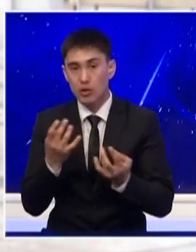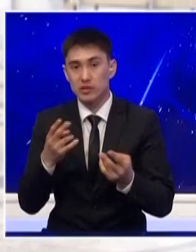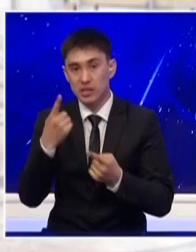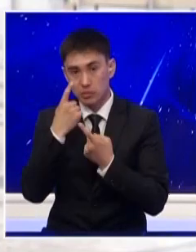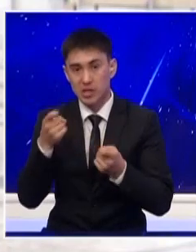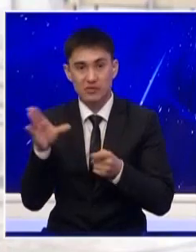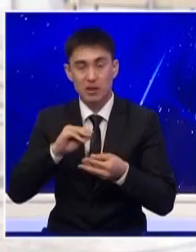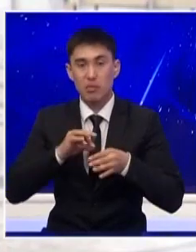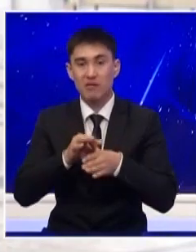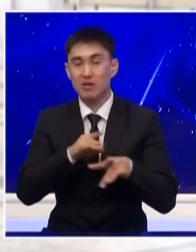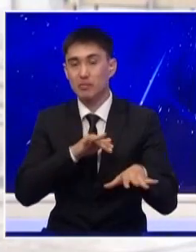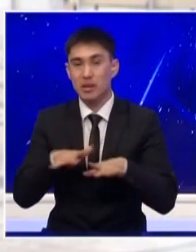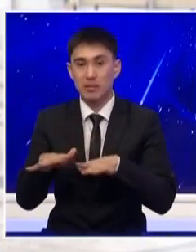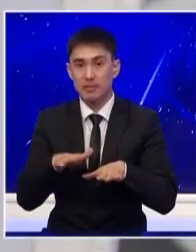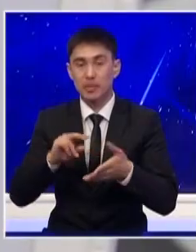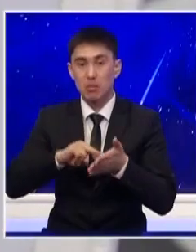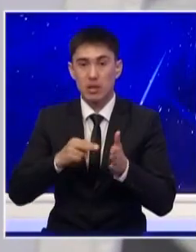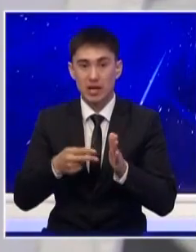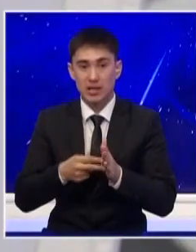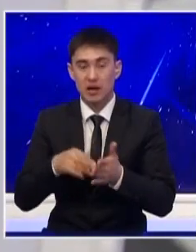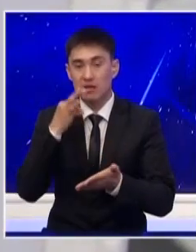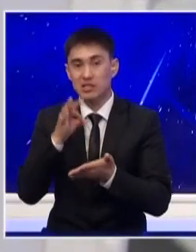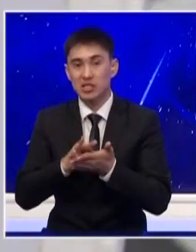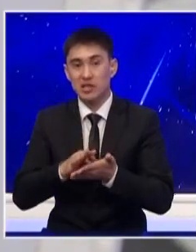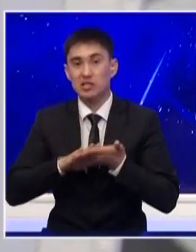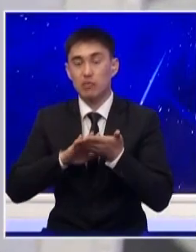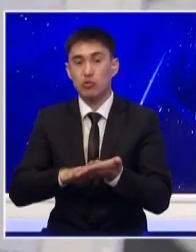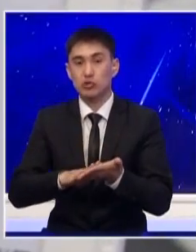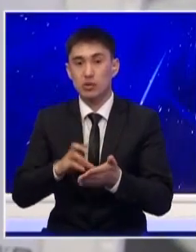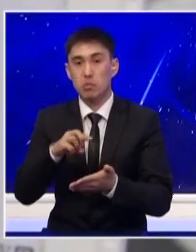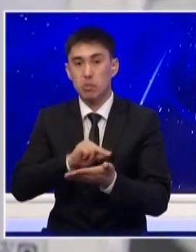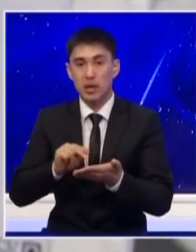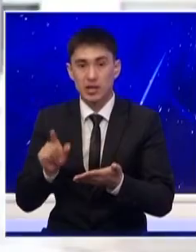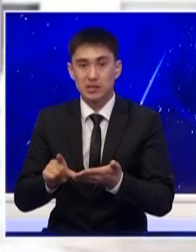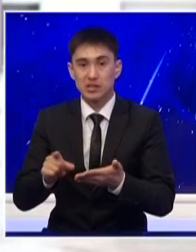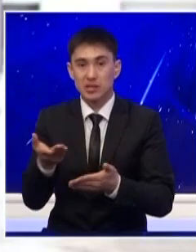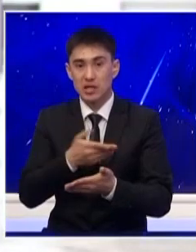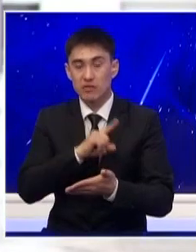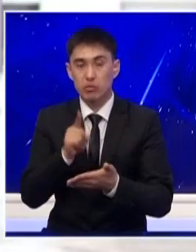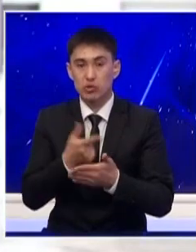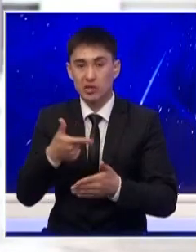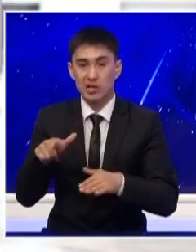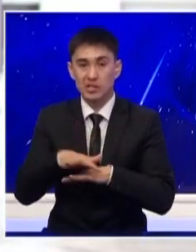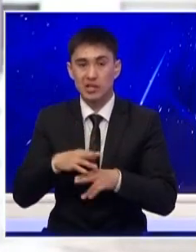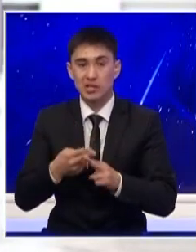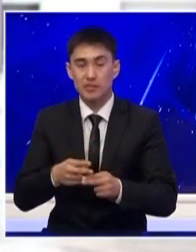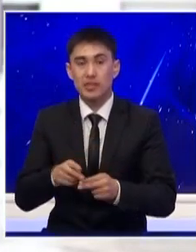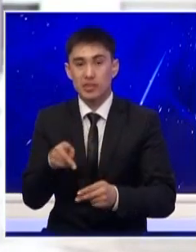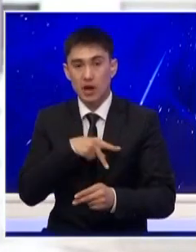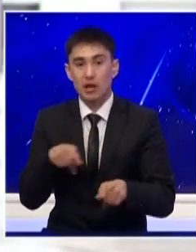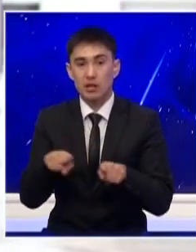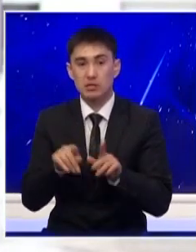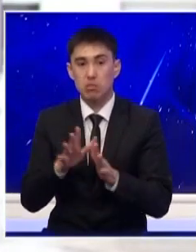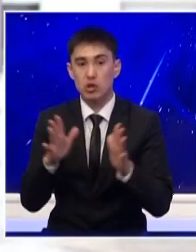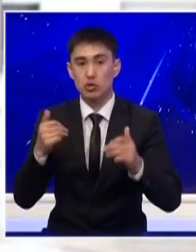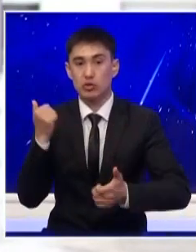сообщать обо всех проводимых мероприятиях, планах, отвечать на запросы прессы и вопросы наших граждан. Это награда для нас,